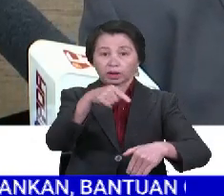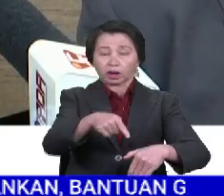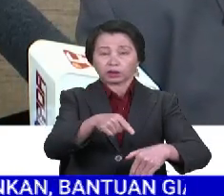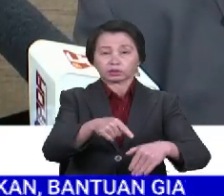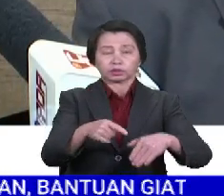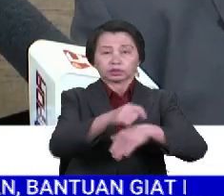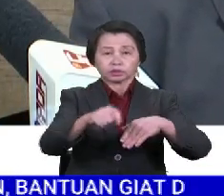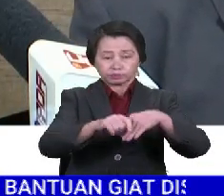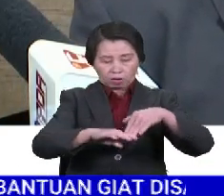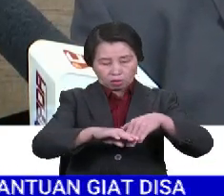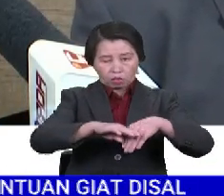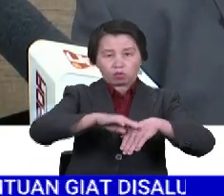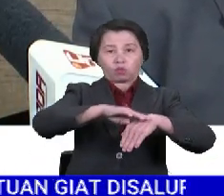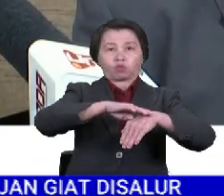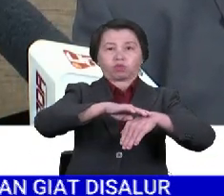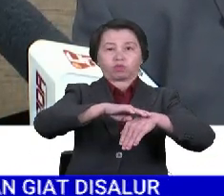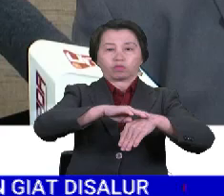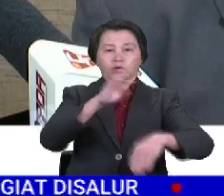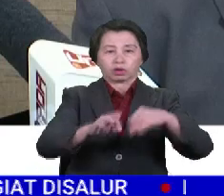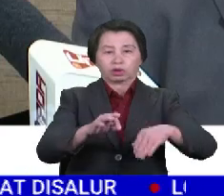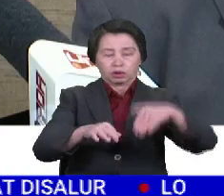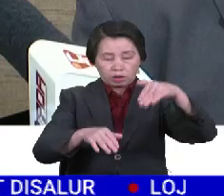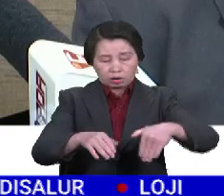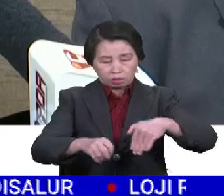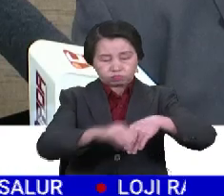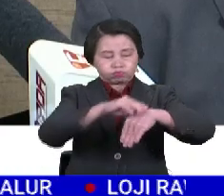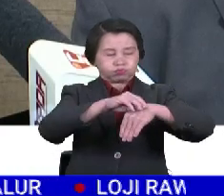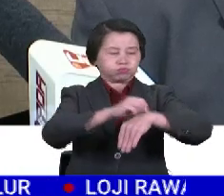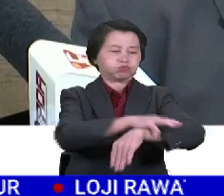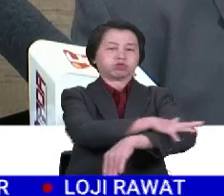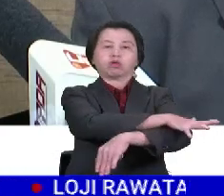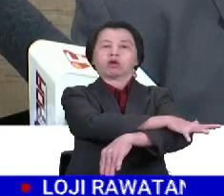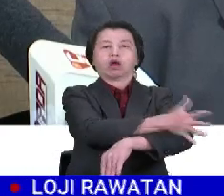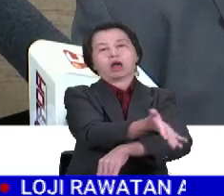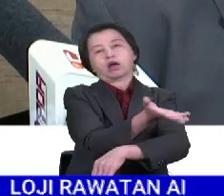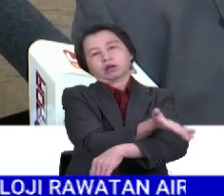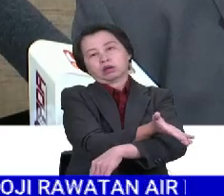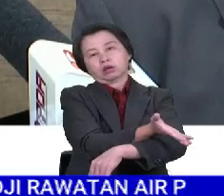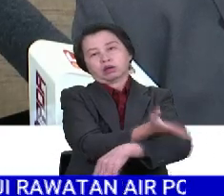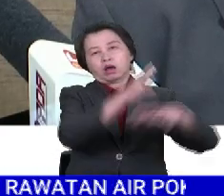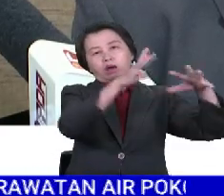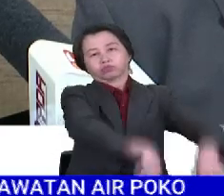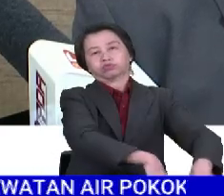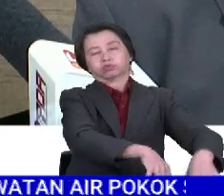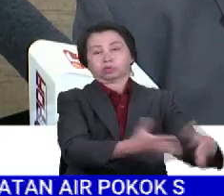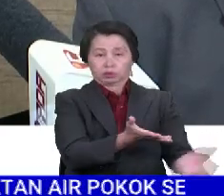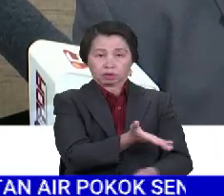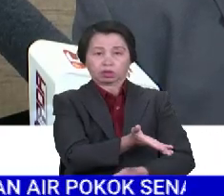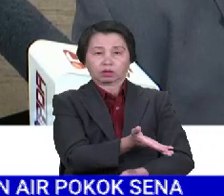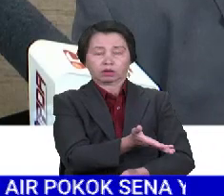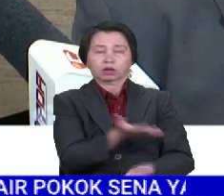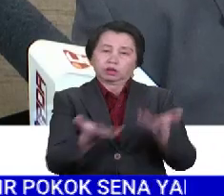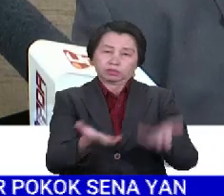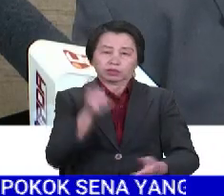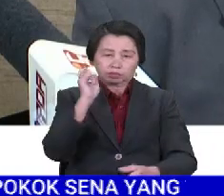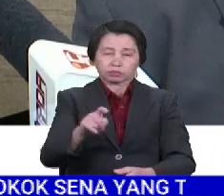overflow. Kalau terusan tengah tu melimpah, di situlah tempat dia keluar. Nah, di situlah runtuhnya. Mungkin